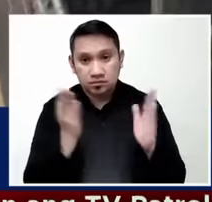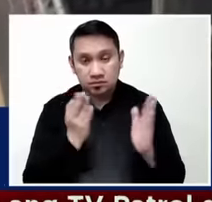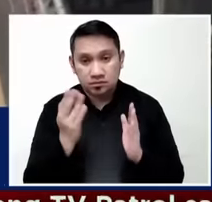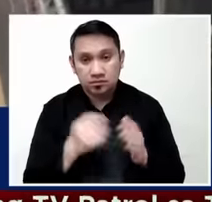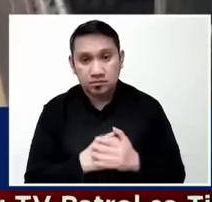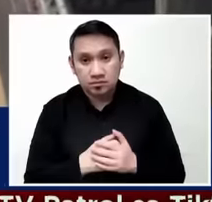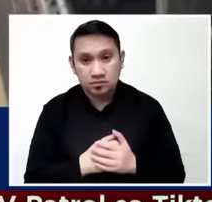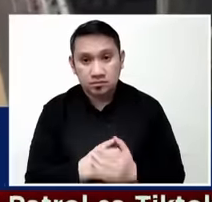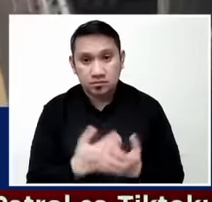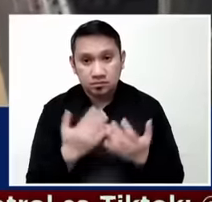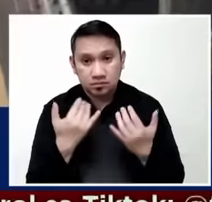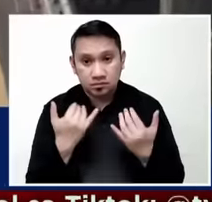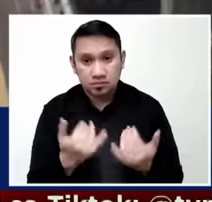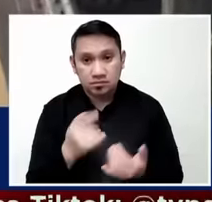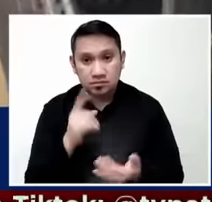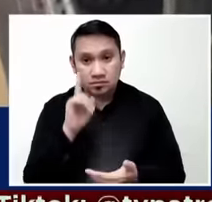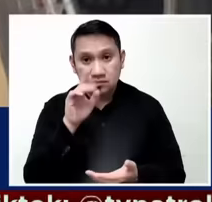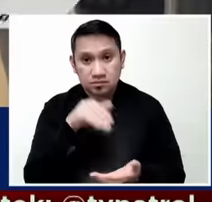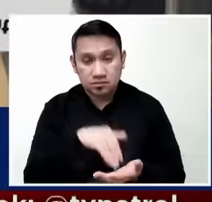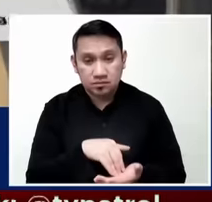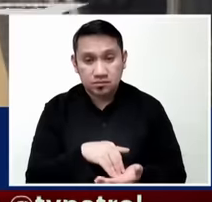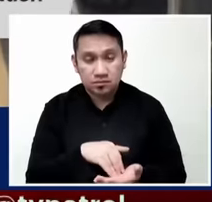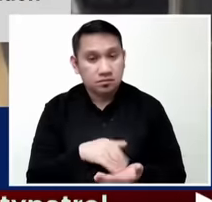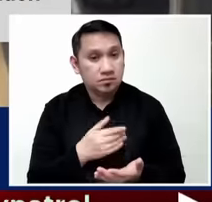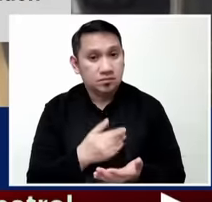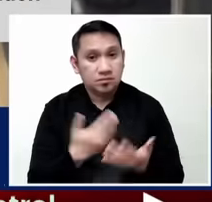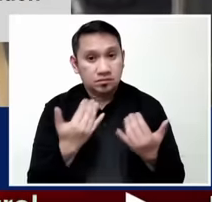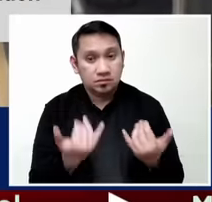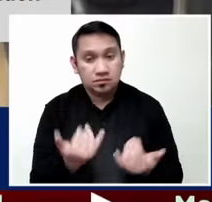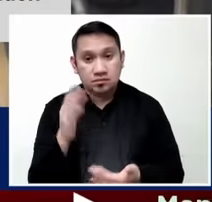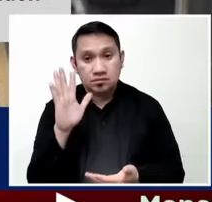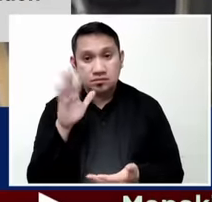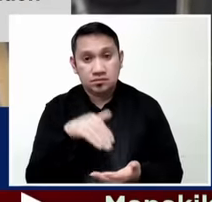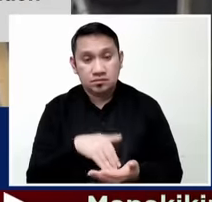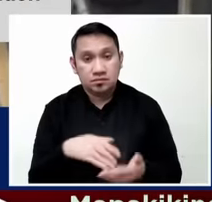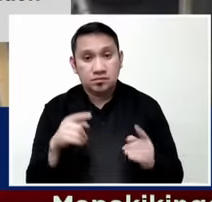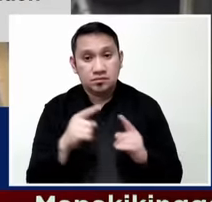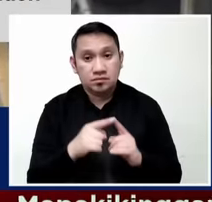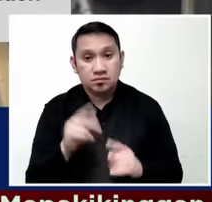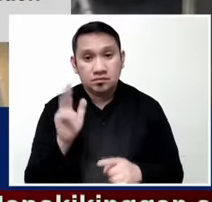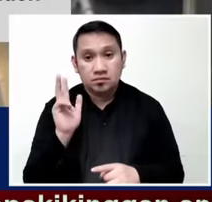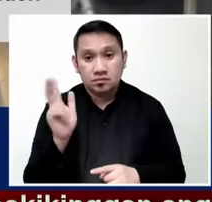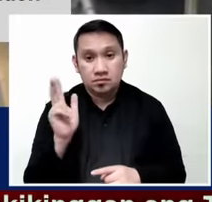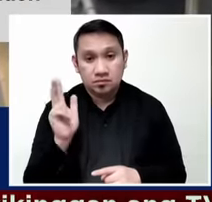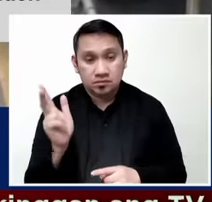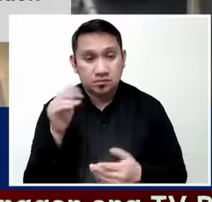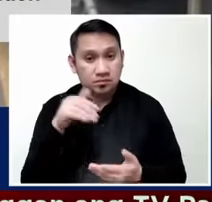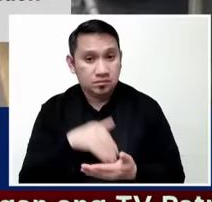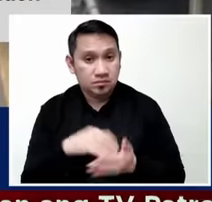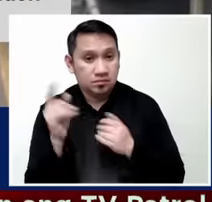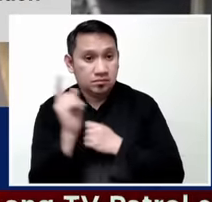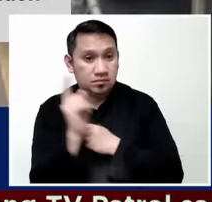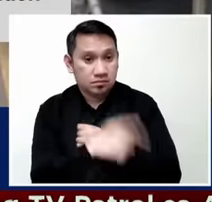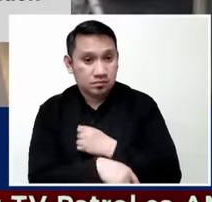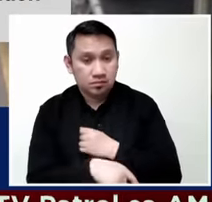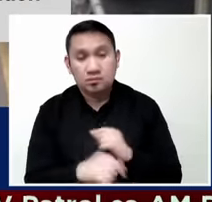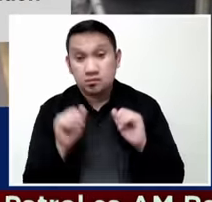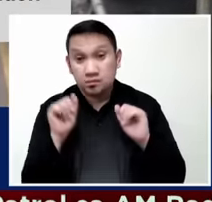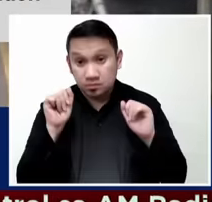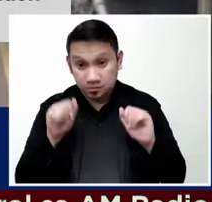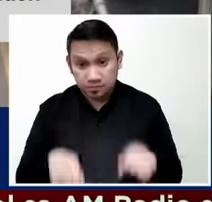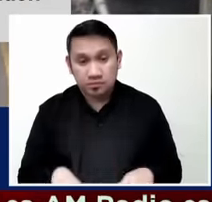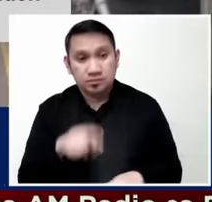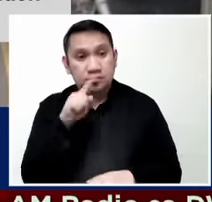sa kasalukuyang 1,000 piso, magiging 5,000 hanggang 30,000 piso ang multa at posibleng makansela